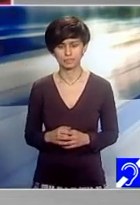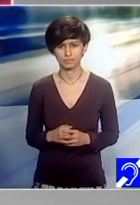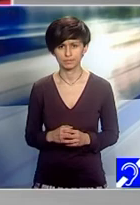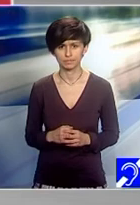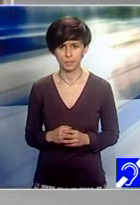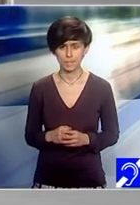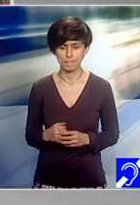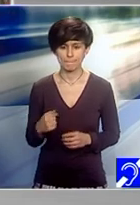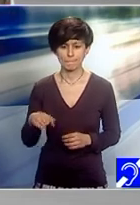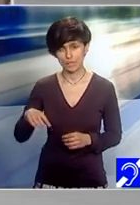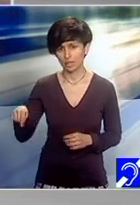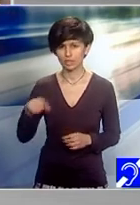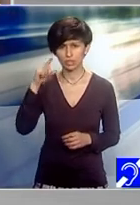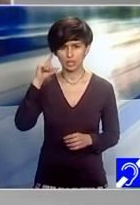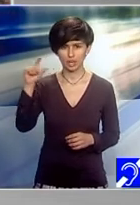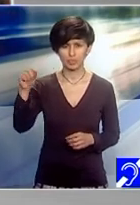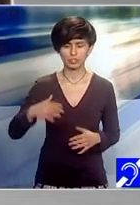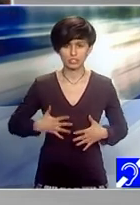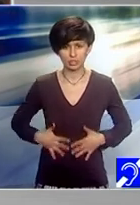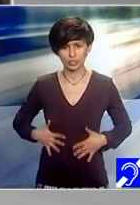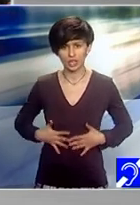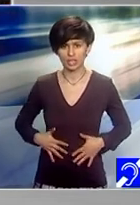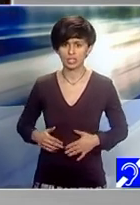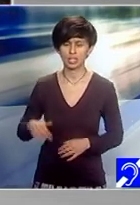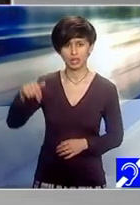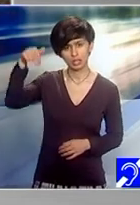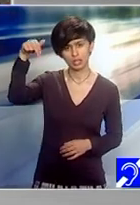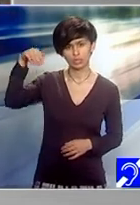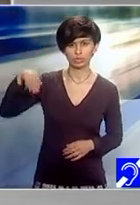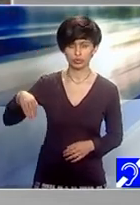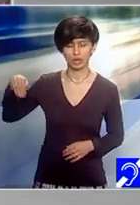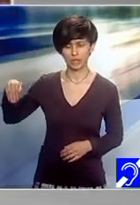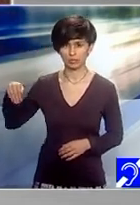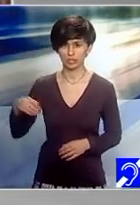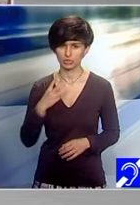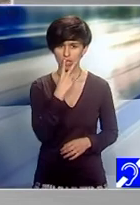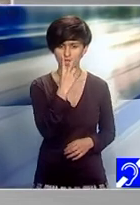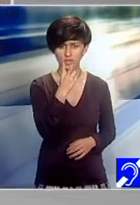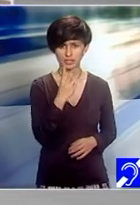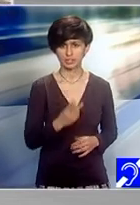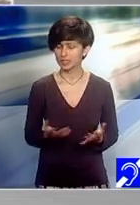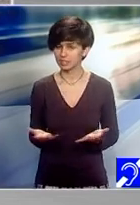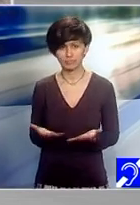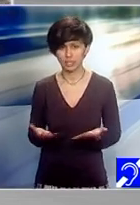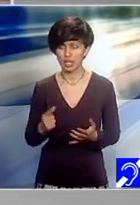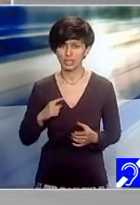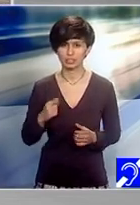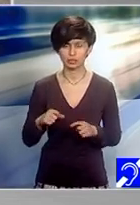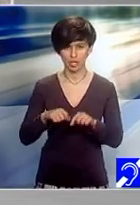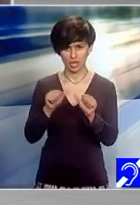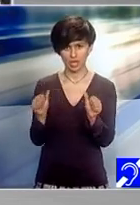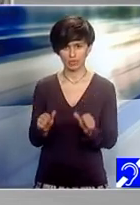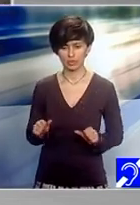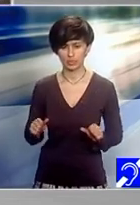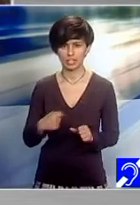nord ucrainiană, în nordul Maramureșului, ca să vedem în mod specific care sunt modalitățile în care